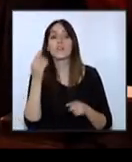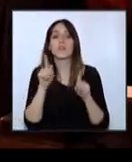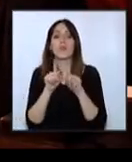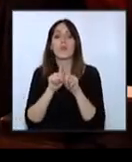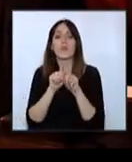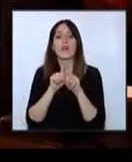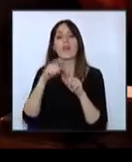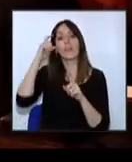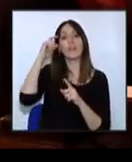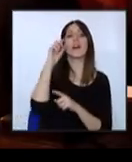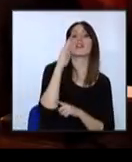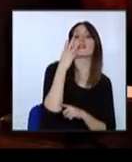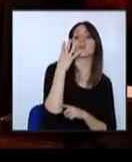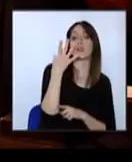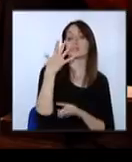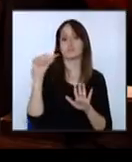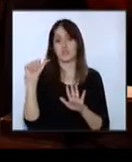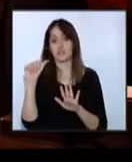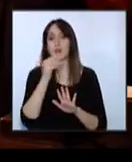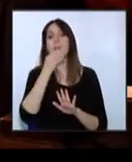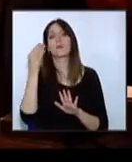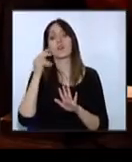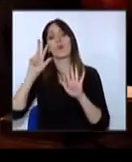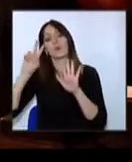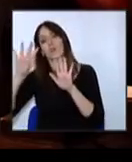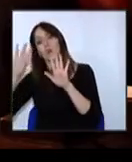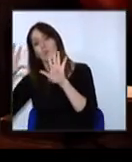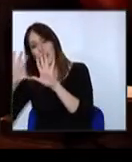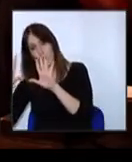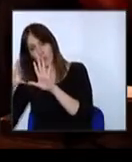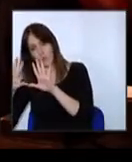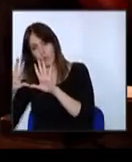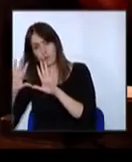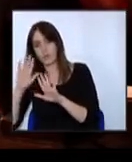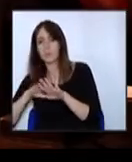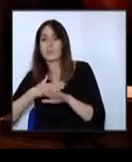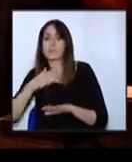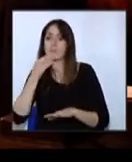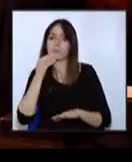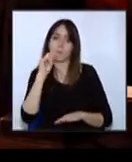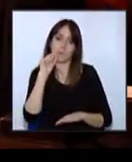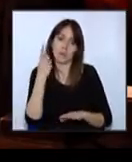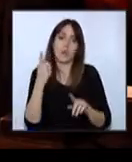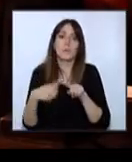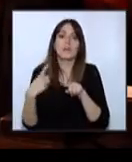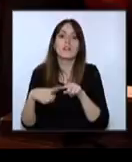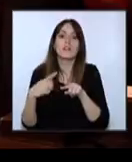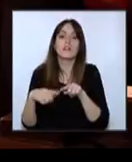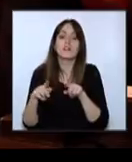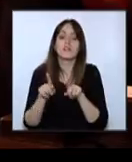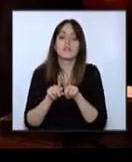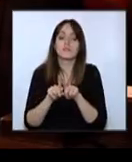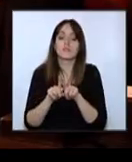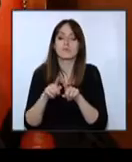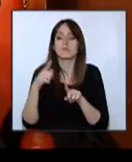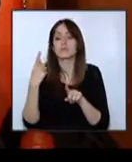el dia 3, 4, 5 i 6, doncs fer-les el 8, el 9 i el 10, tenint en compte... O sigui, jo crec que es podia prevenir, perquè hi havia diverses